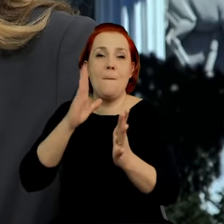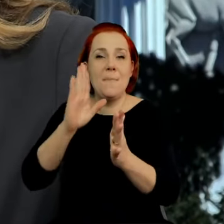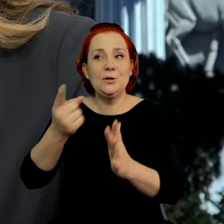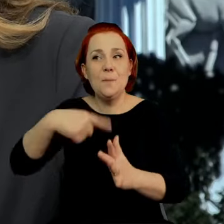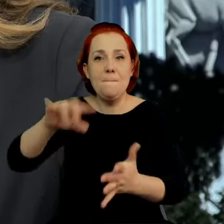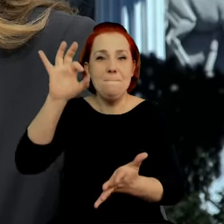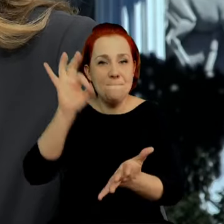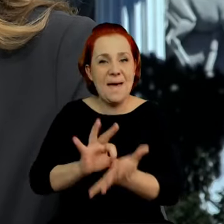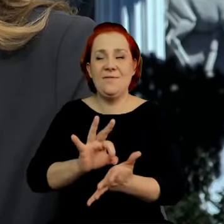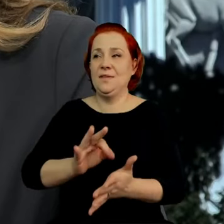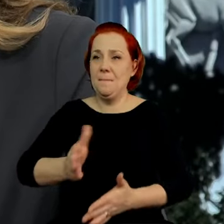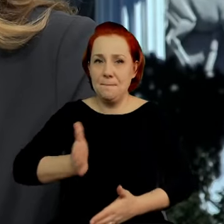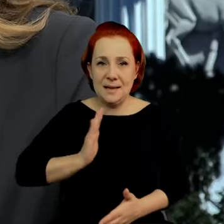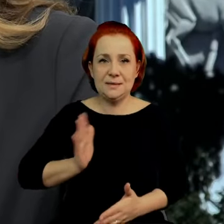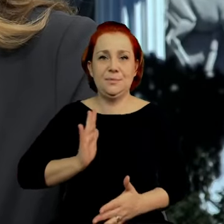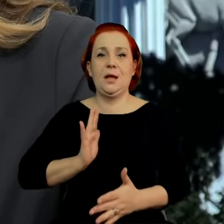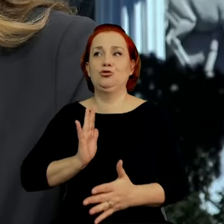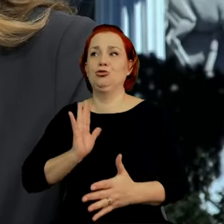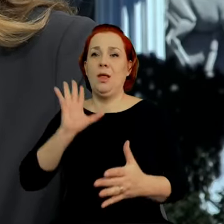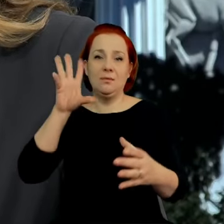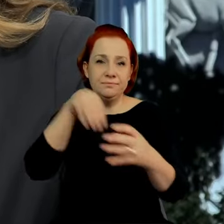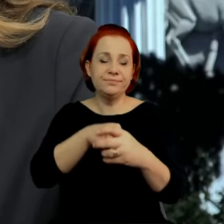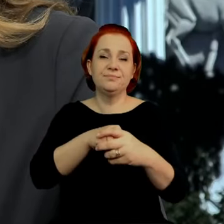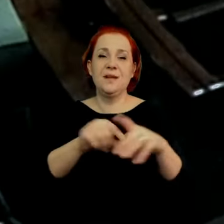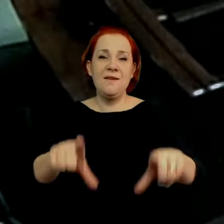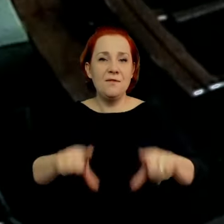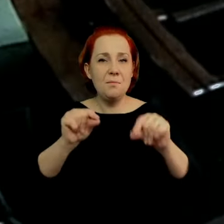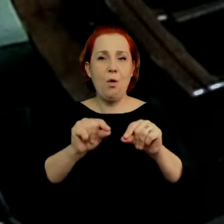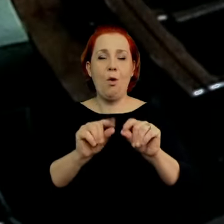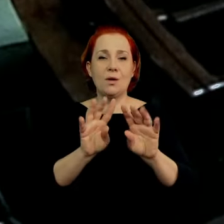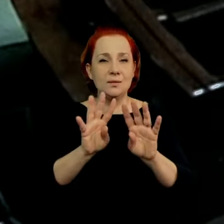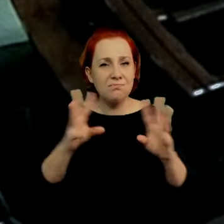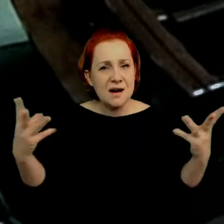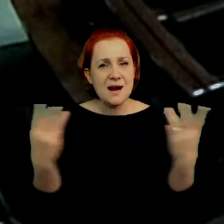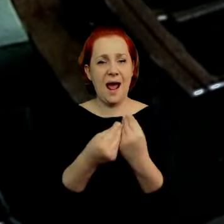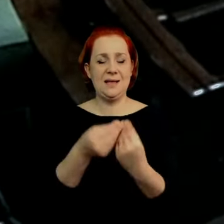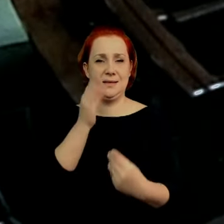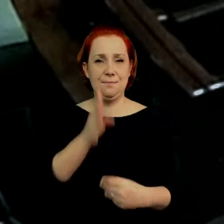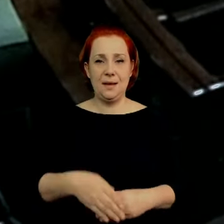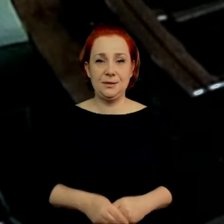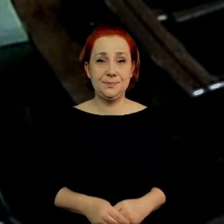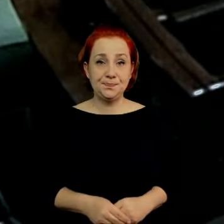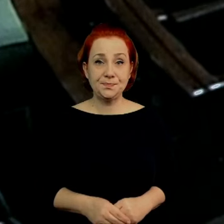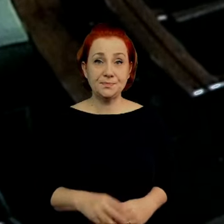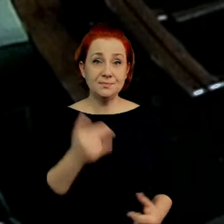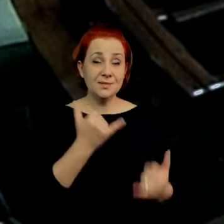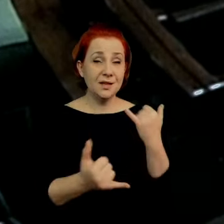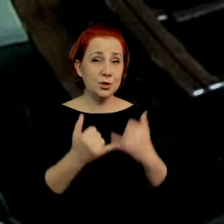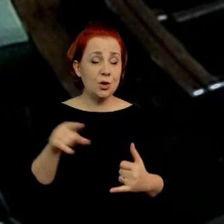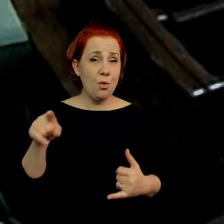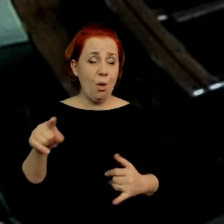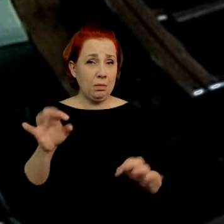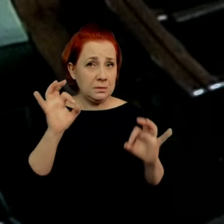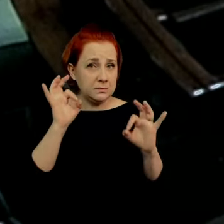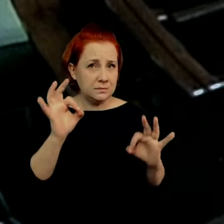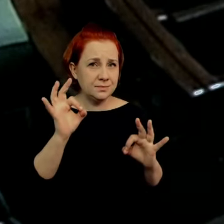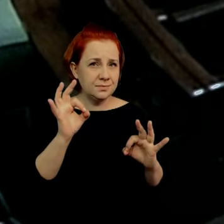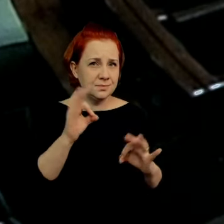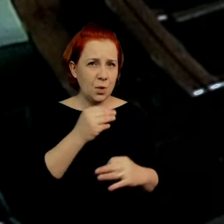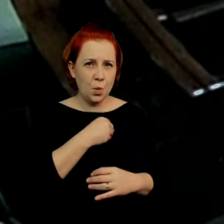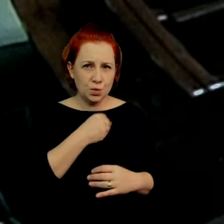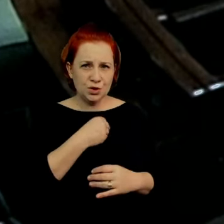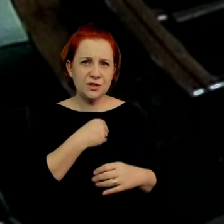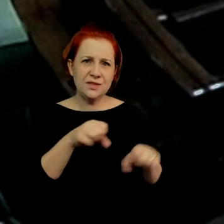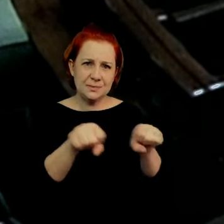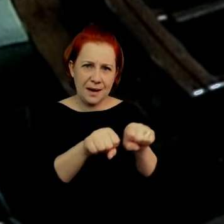bezpiecznie szli do wyborów w zwartych szeregach ramię w ramię. To skoro kieruje się racją stanu, a pani uważa, że ta racja stanu to jest